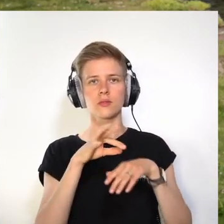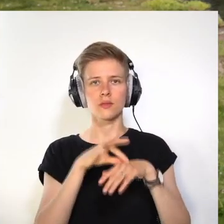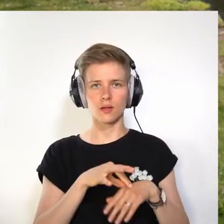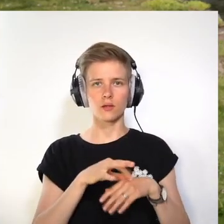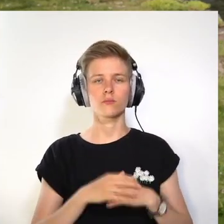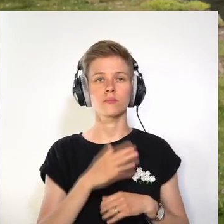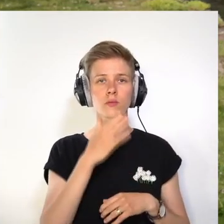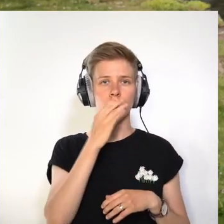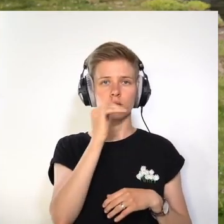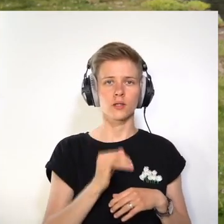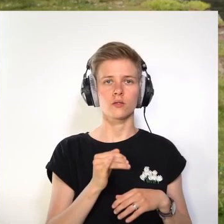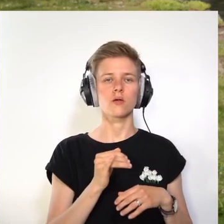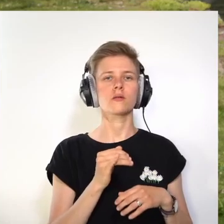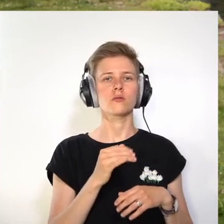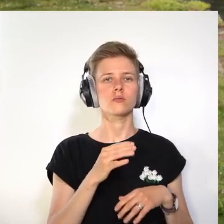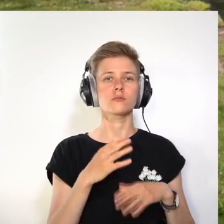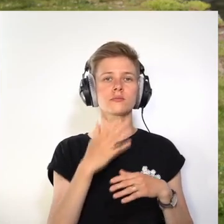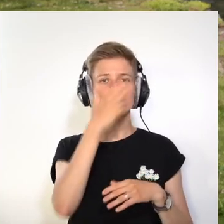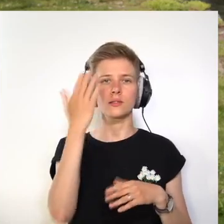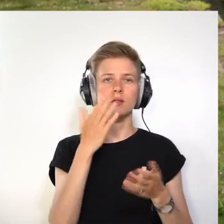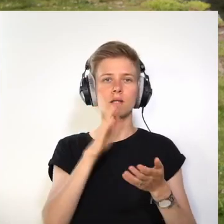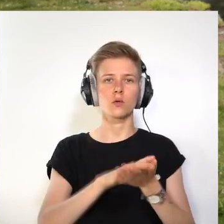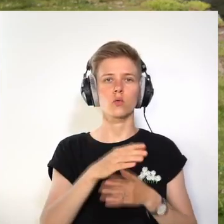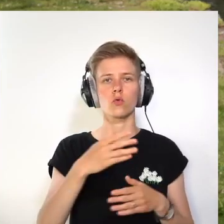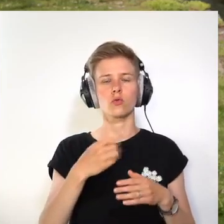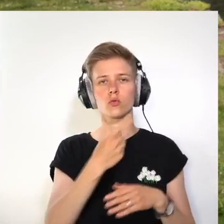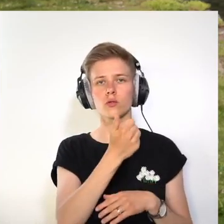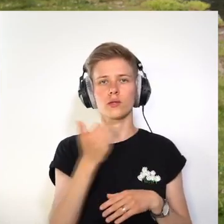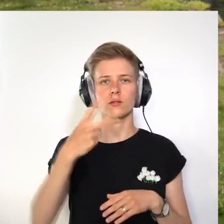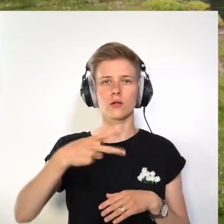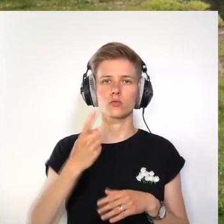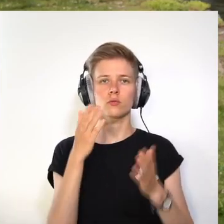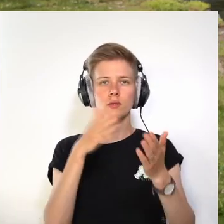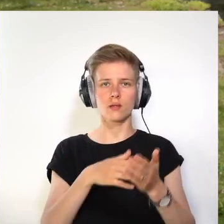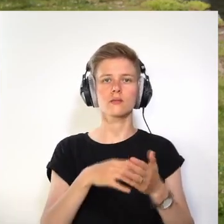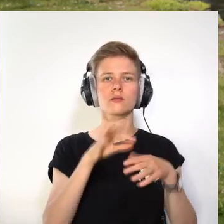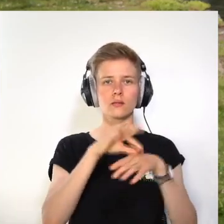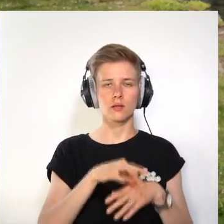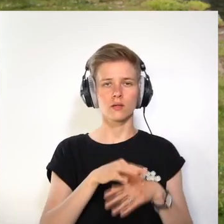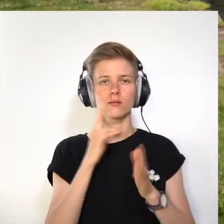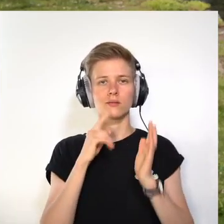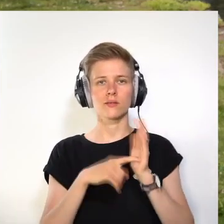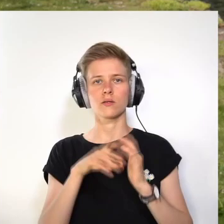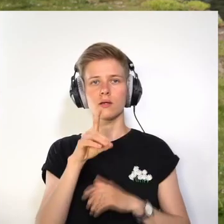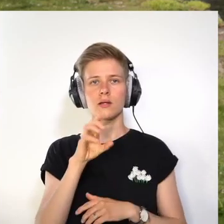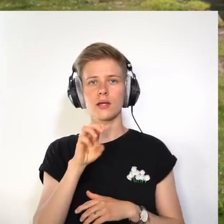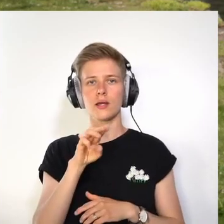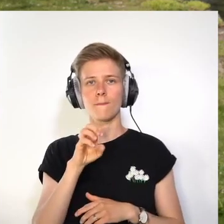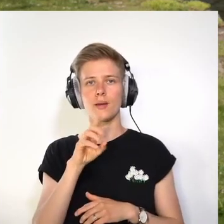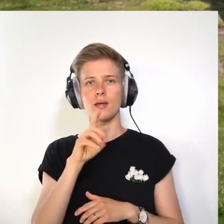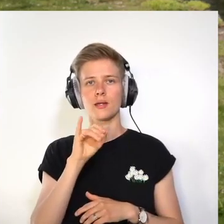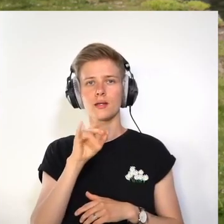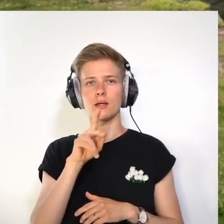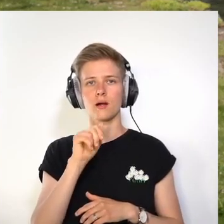Homoseksuaalisuus oli Suomessa sairausluokituksessa kesäkuuhun 1981 asti, eli sen demedikalisoinnista tulee kuluneeksi